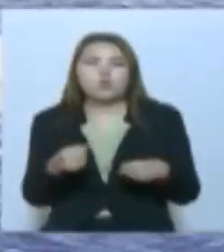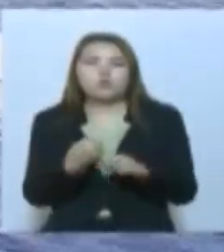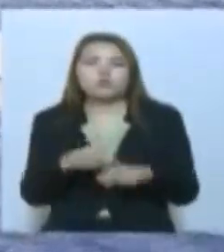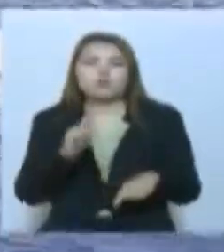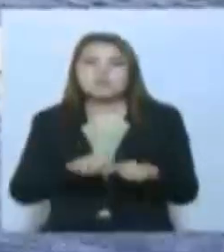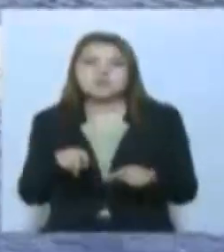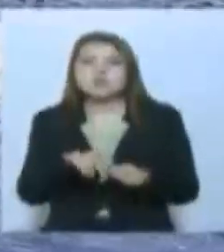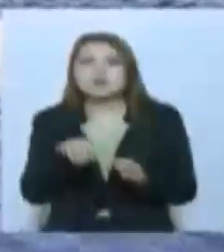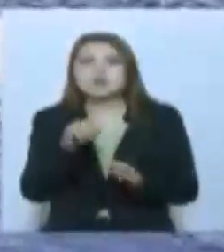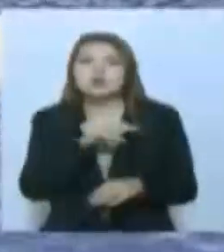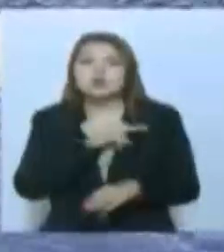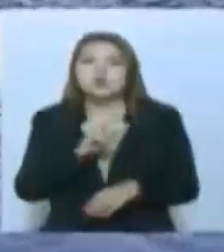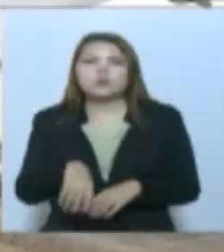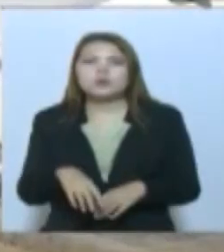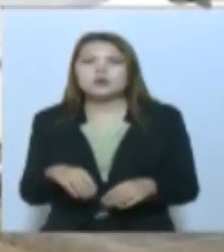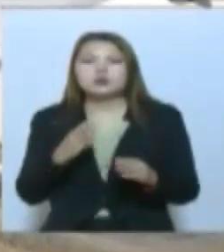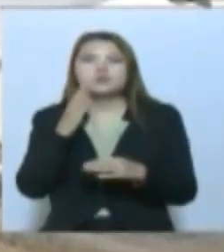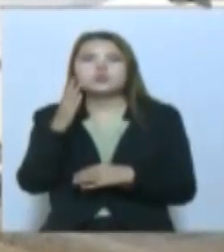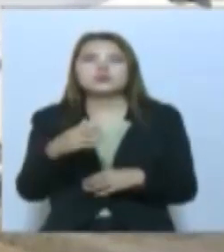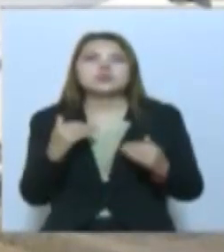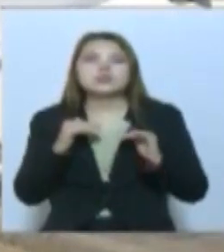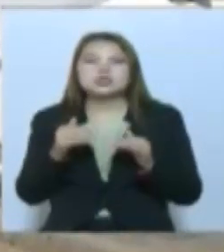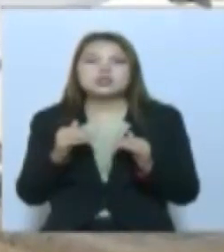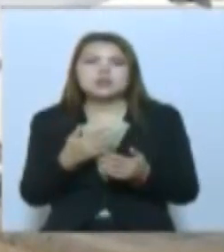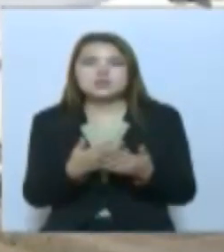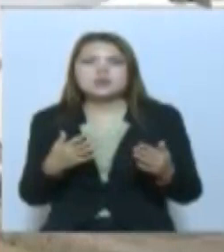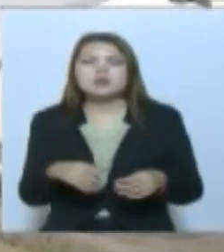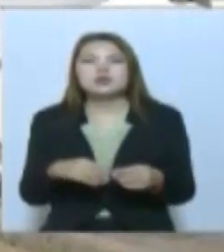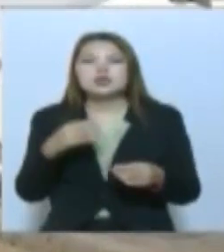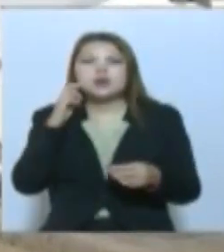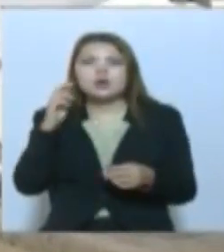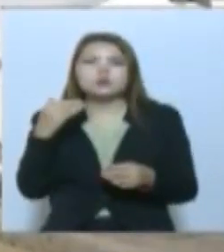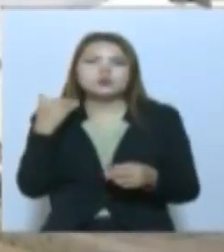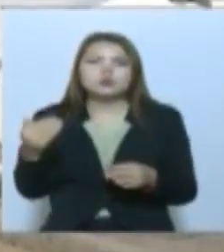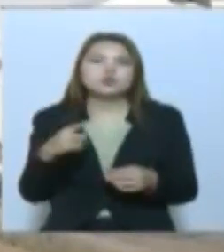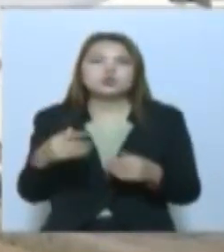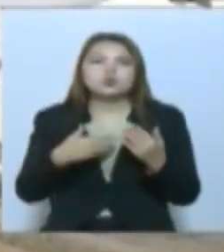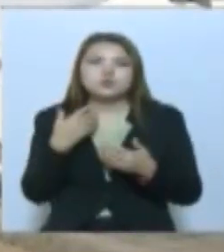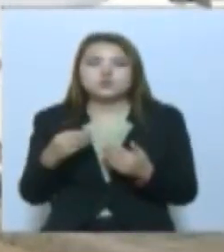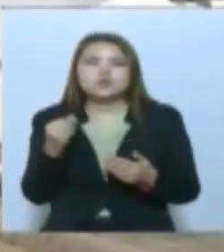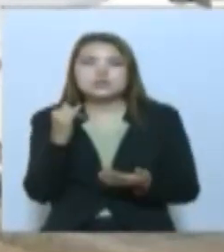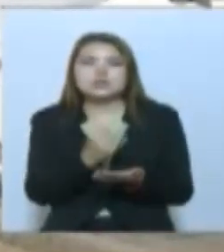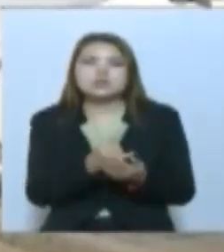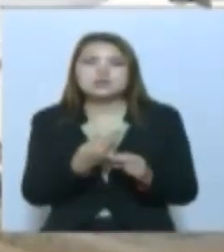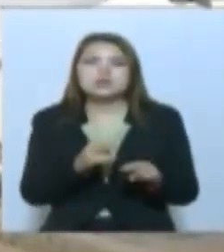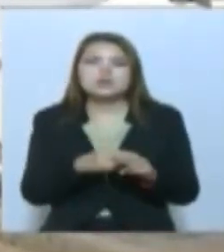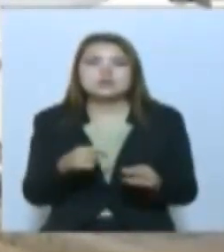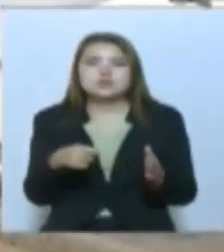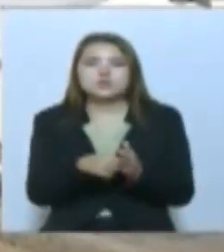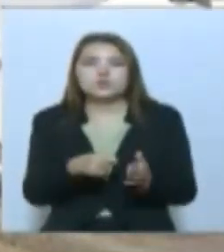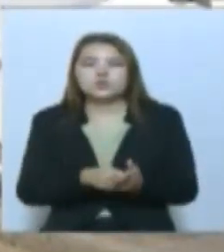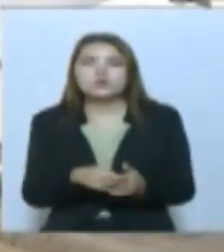а но на будущее Я бы рекомендовал местным исполнительным органам предусмотреть средства для подкормки